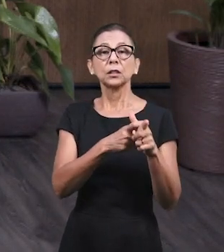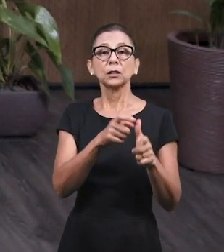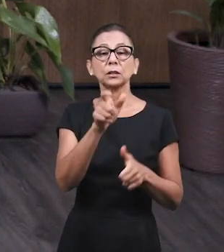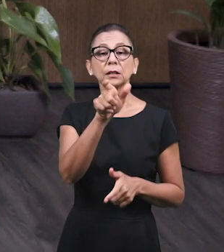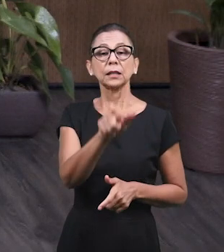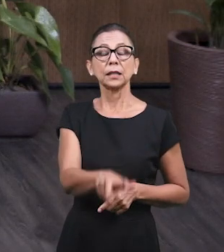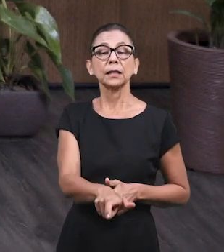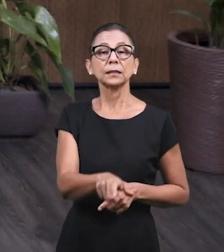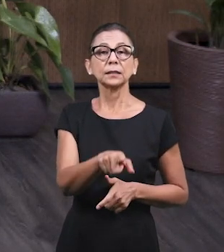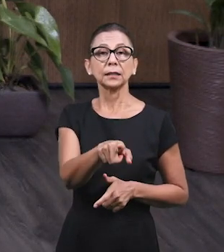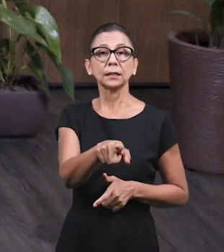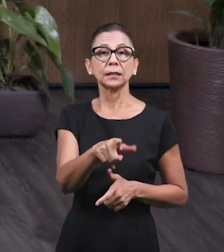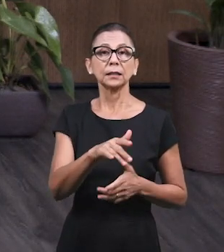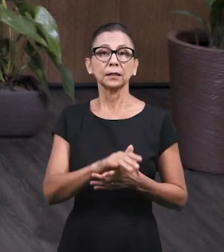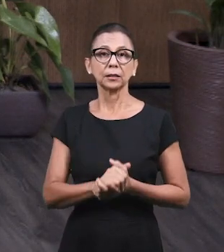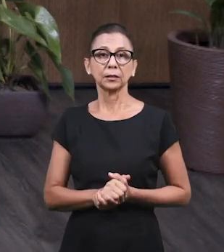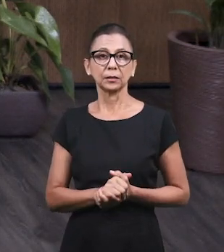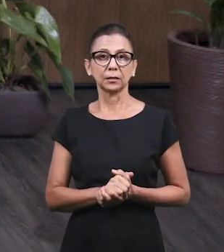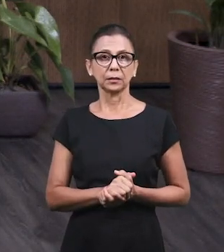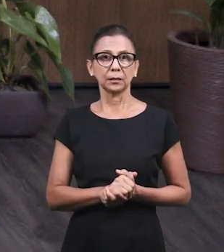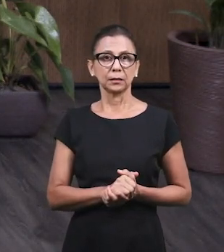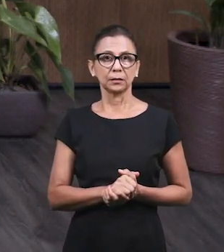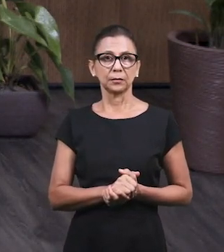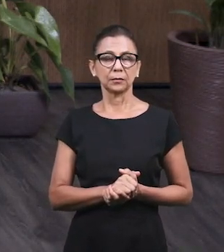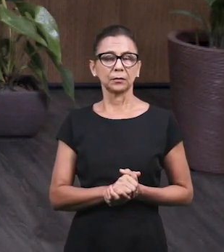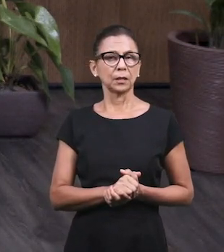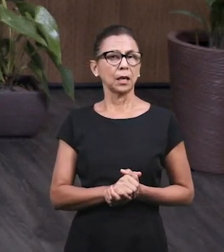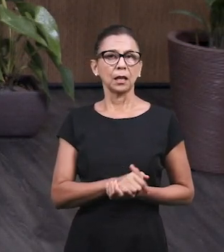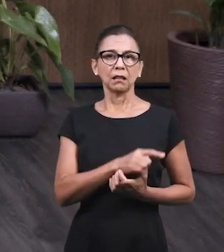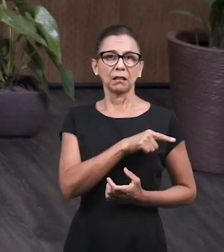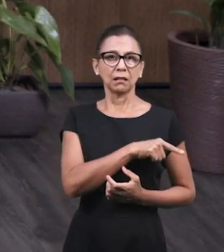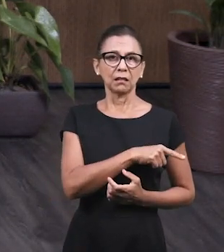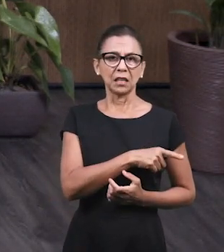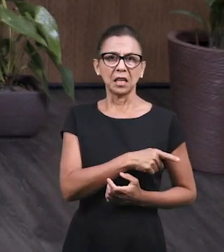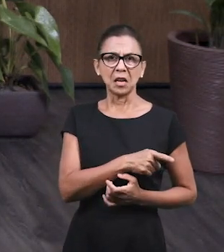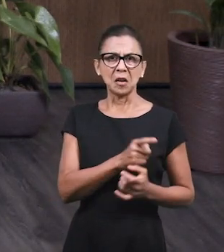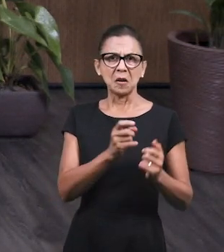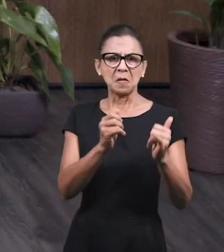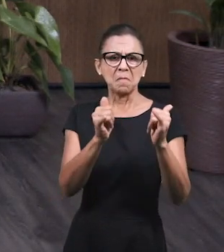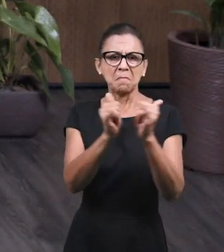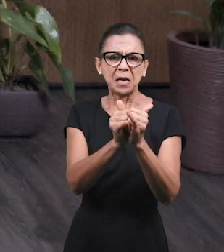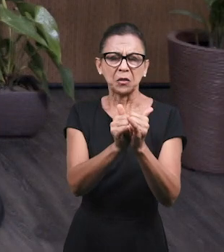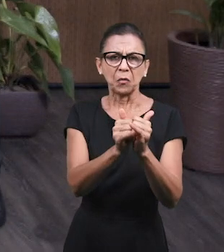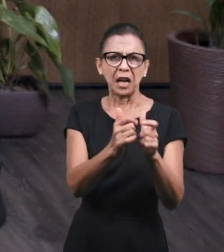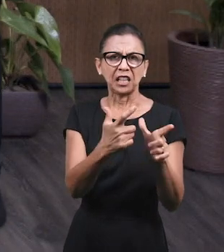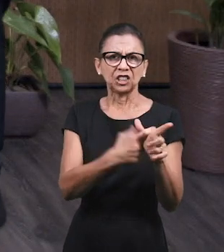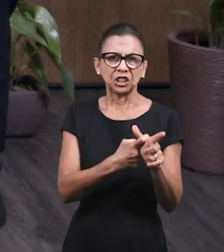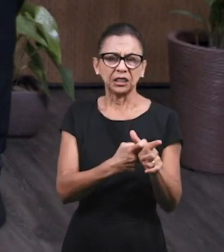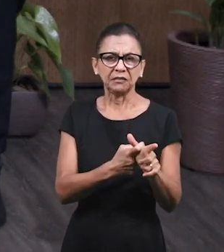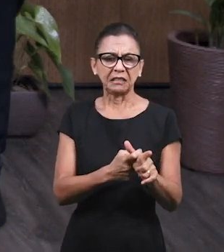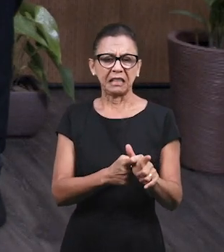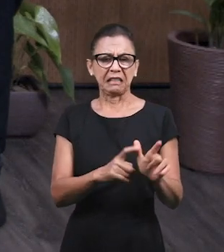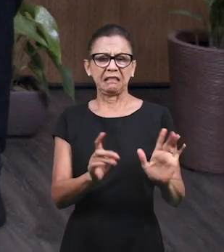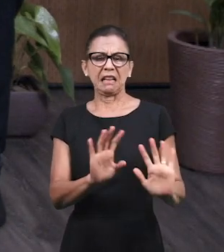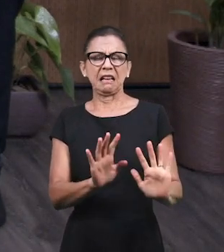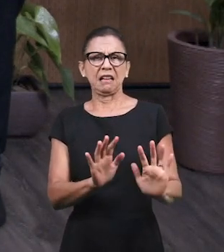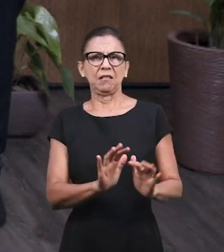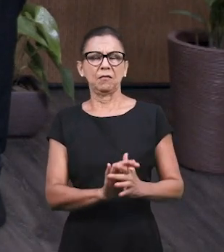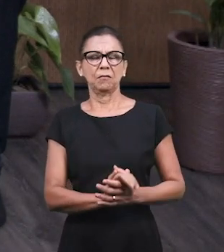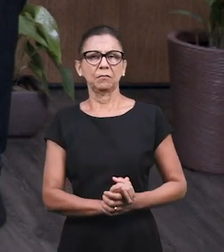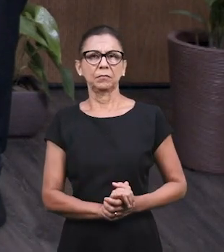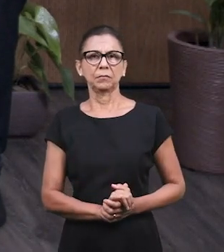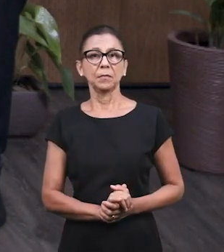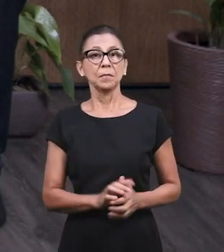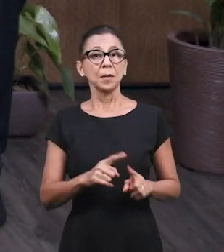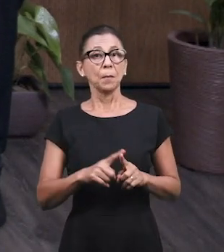conservateur et le débiteur, c'était pas le débiteur le plus qui a plus de préjudice, mais